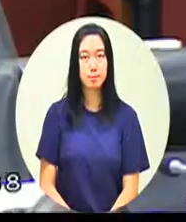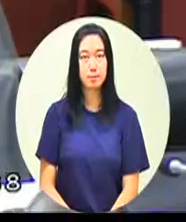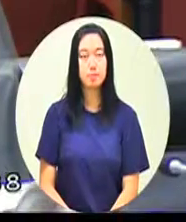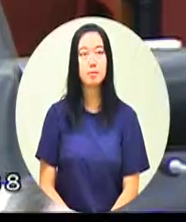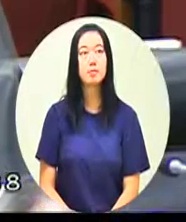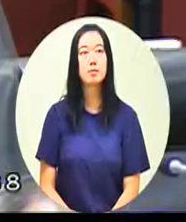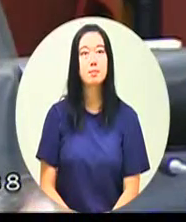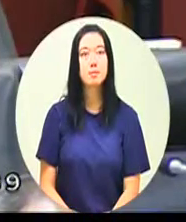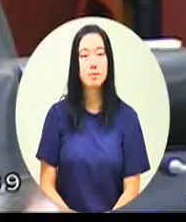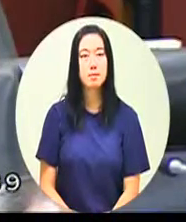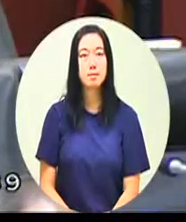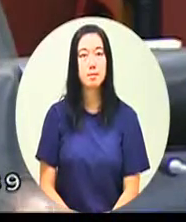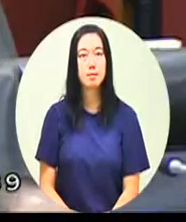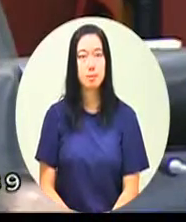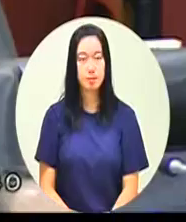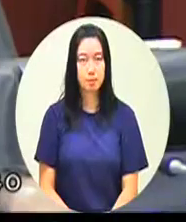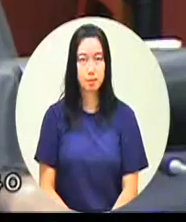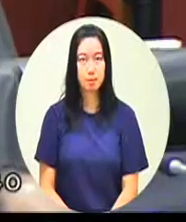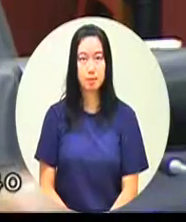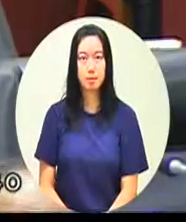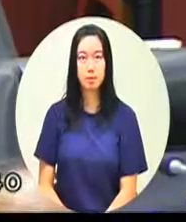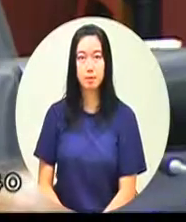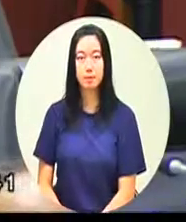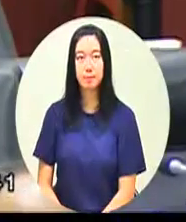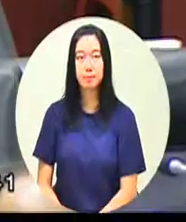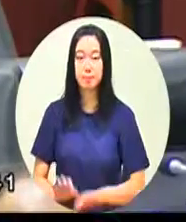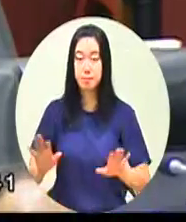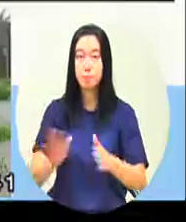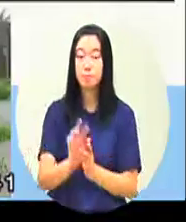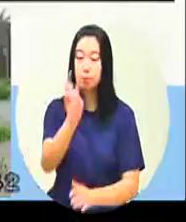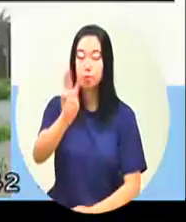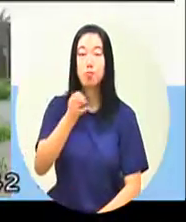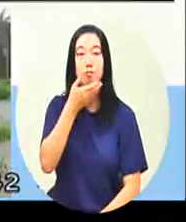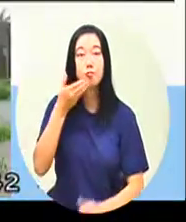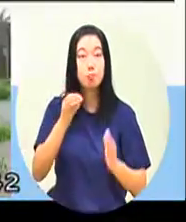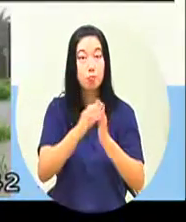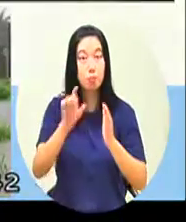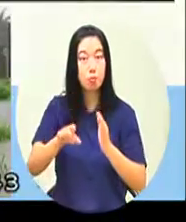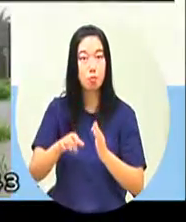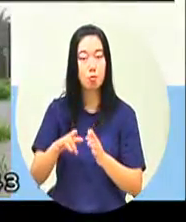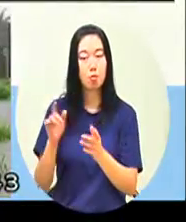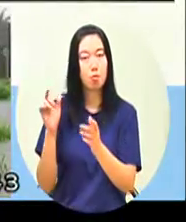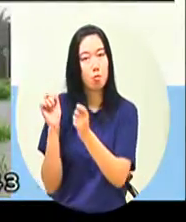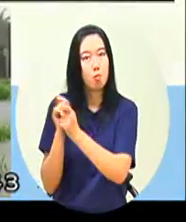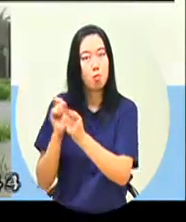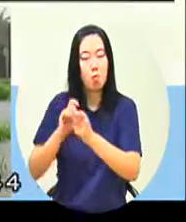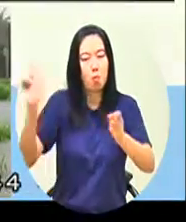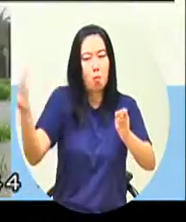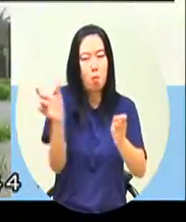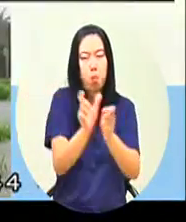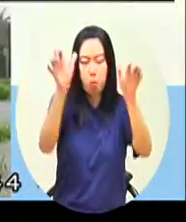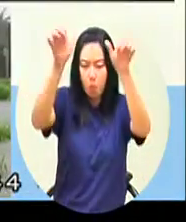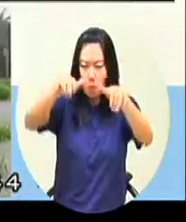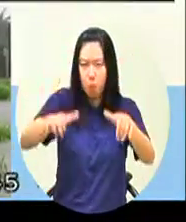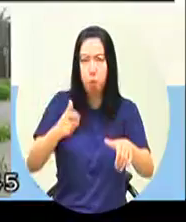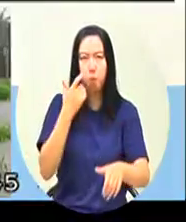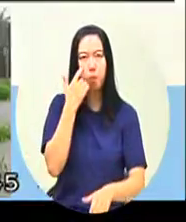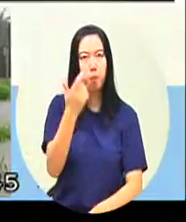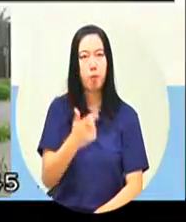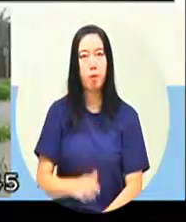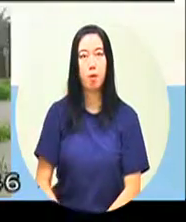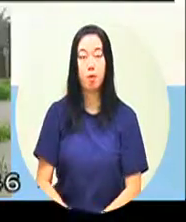那，现在就水利局的部分当然这一次的风灾非常严重。那不止说林